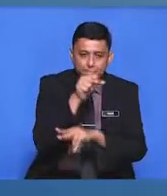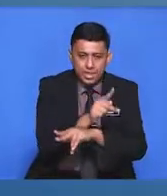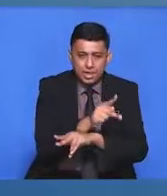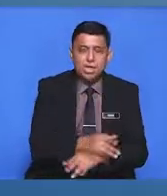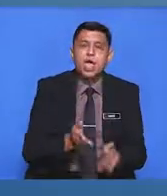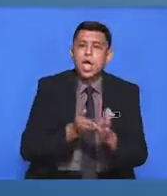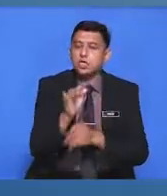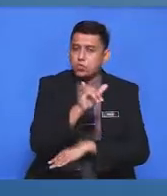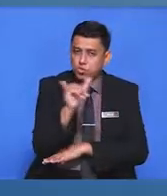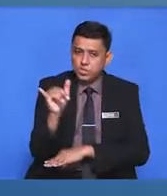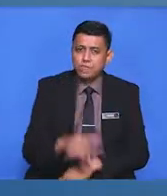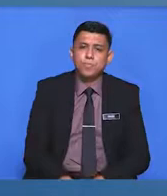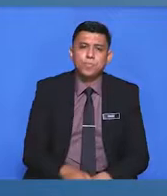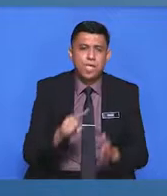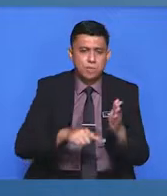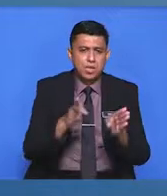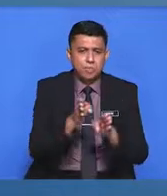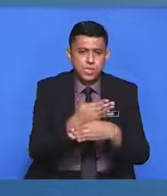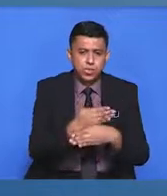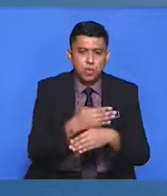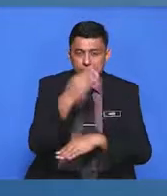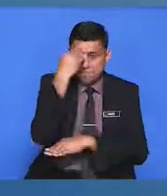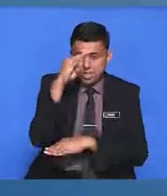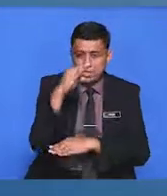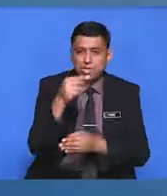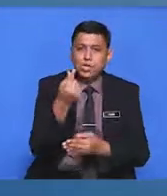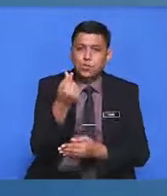Seterusnya, apakah bentuk bagi duit shilling?